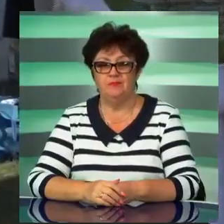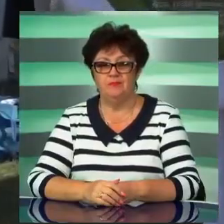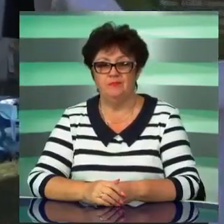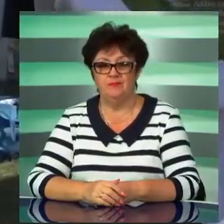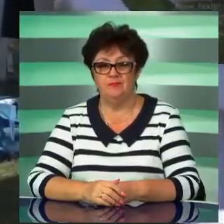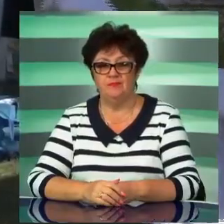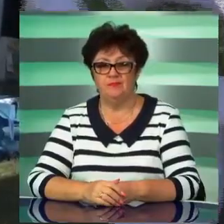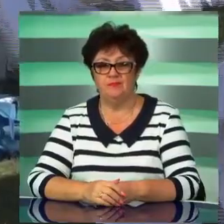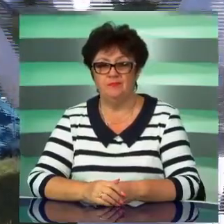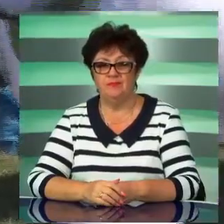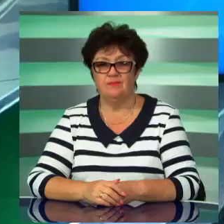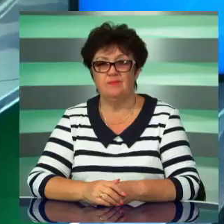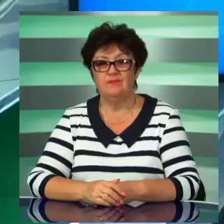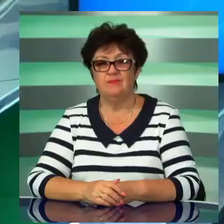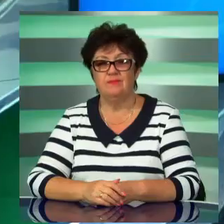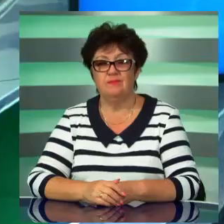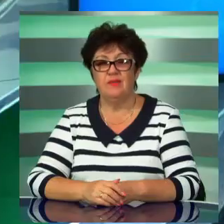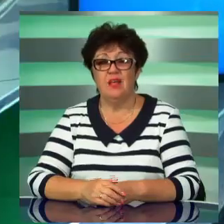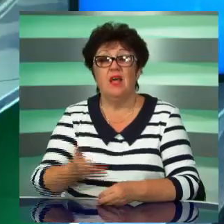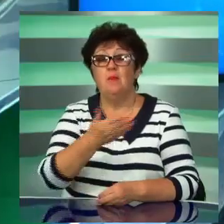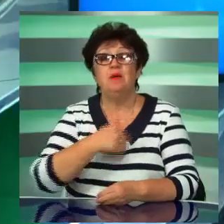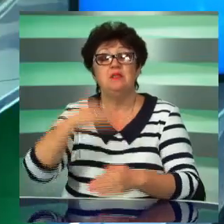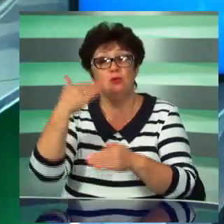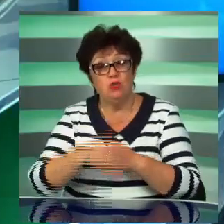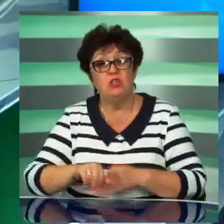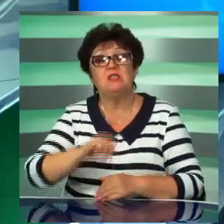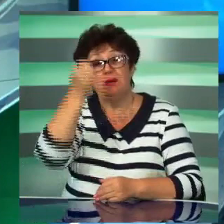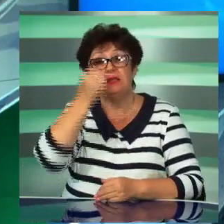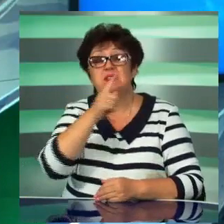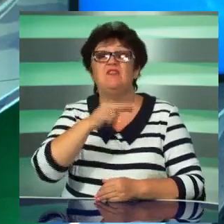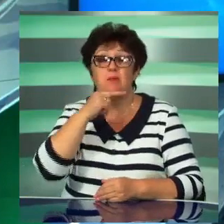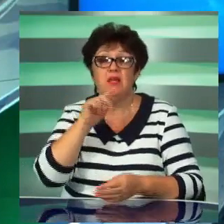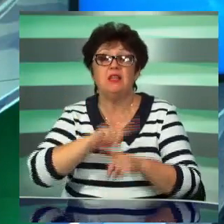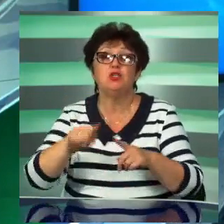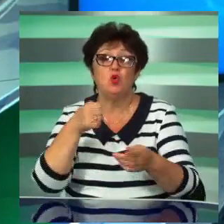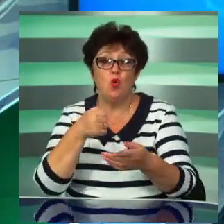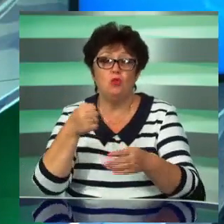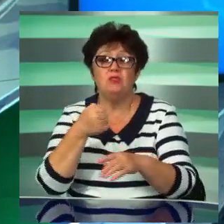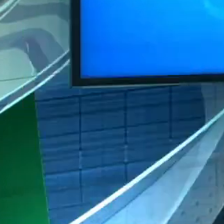Жучков. События. Брянский район. И у меня к этому часу все. Спасибо за внимание. До скорой встречи.